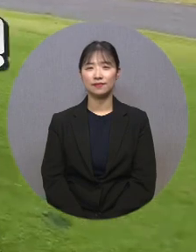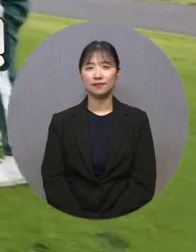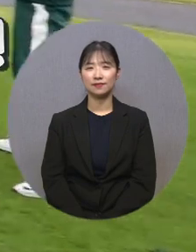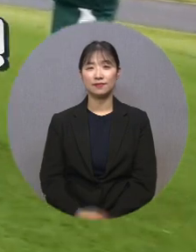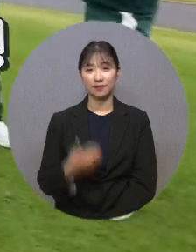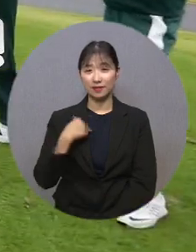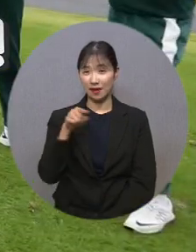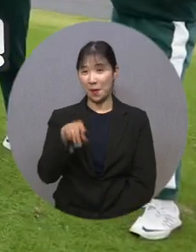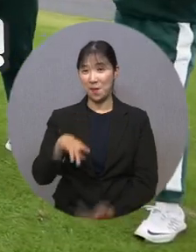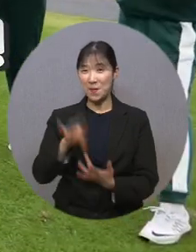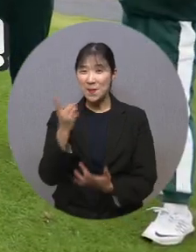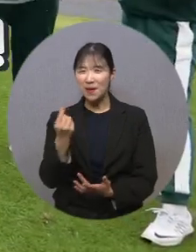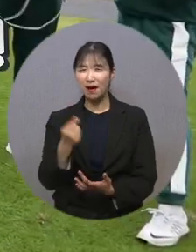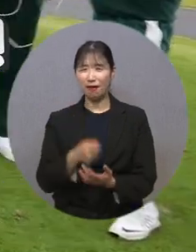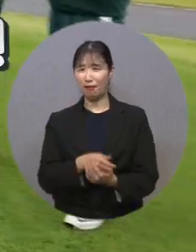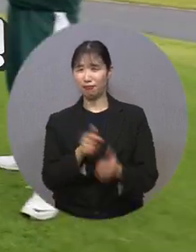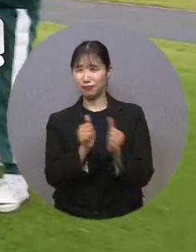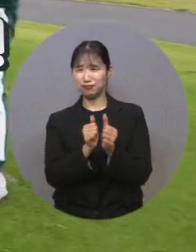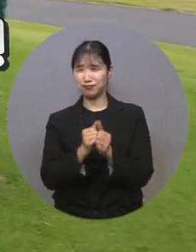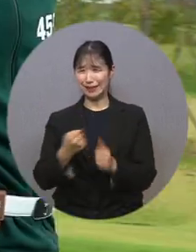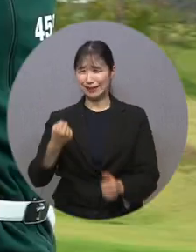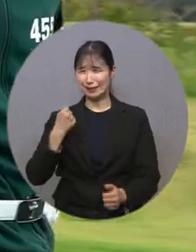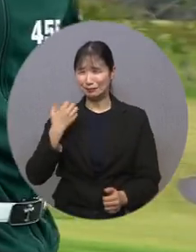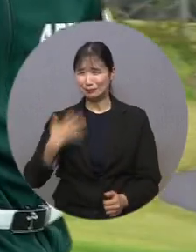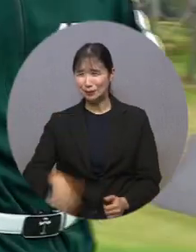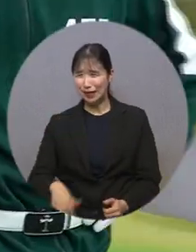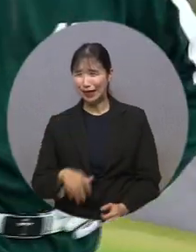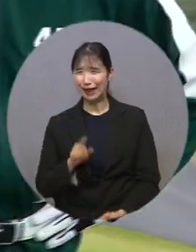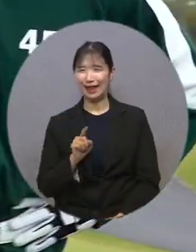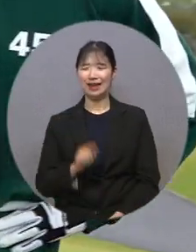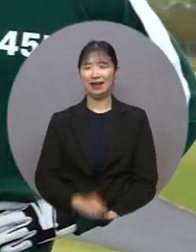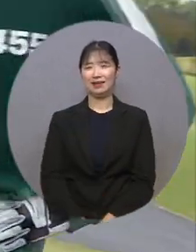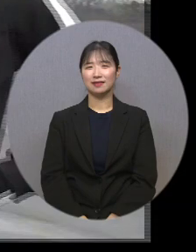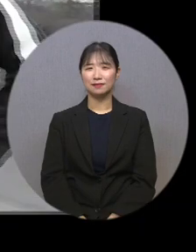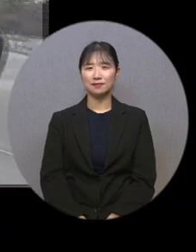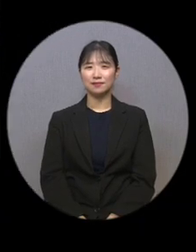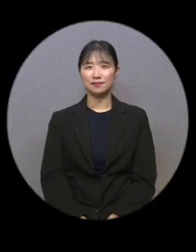잘 먹는 거 같아. 아니, 남자들이 줄다리기 힘을 못 쓰네.